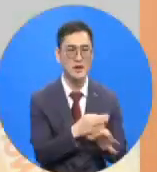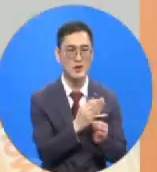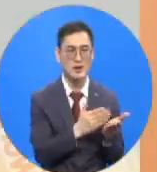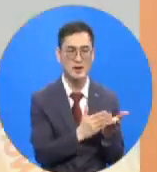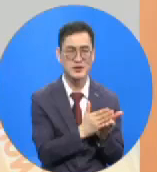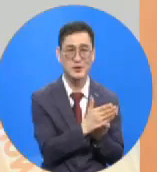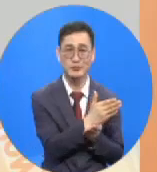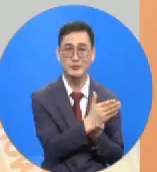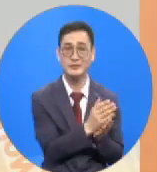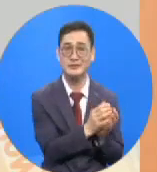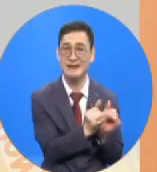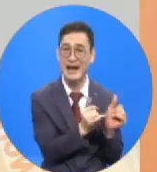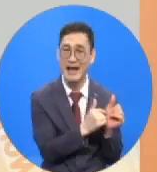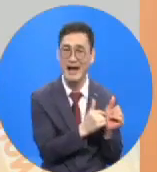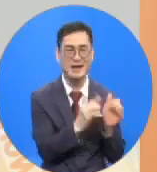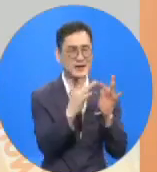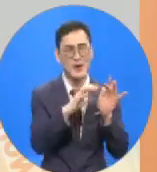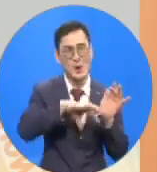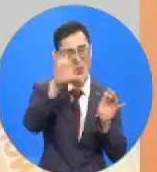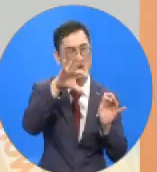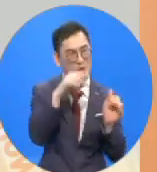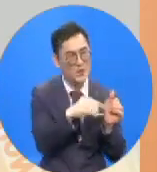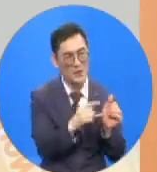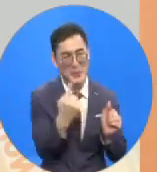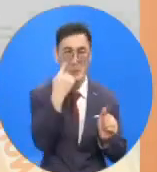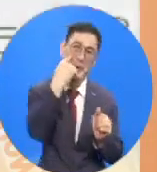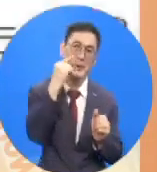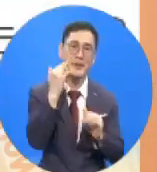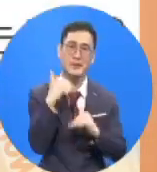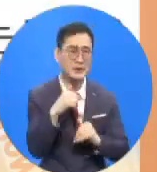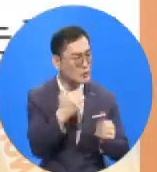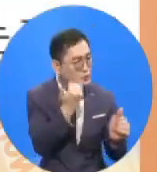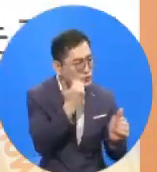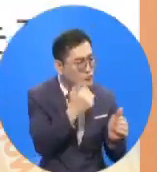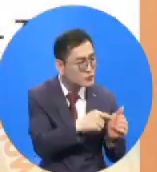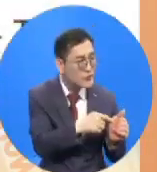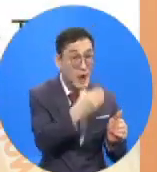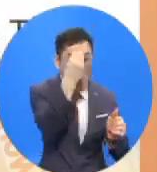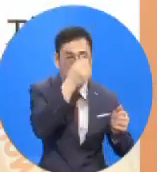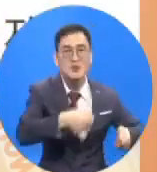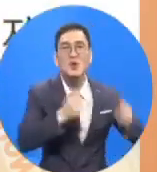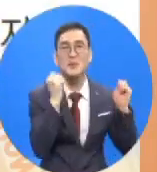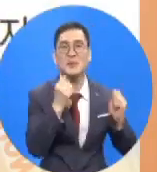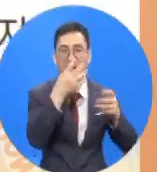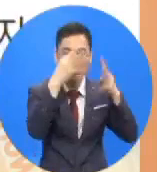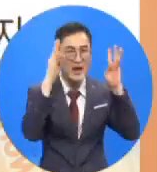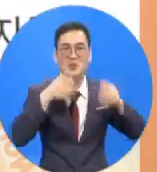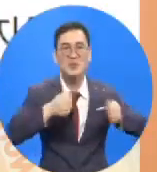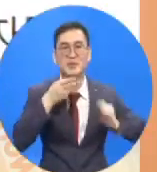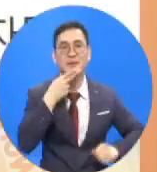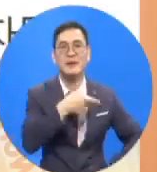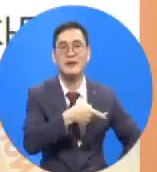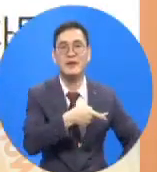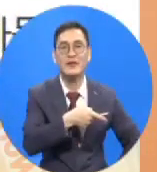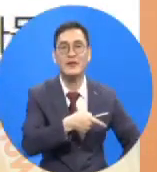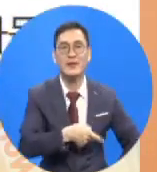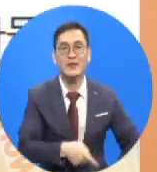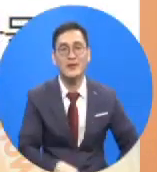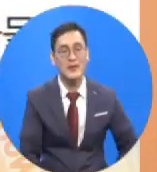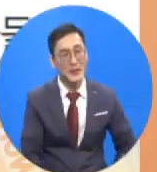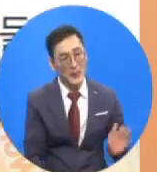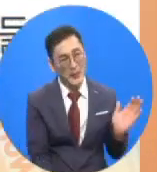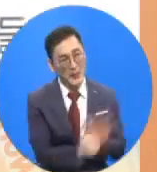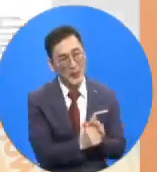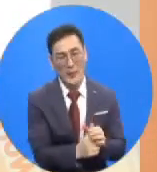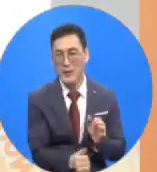알고 보니까 고졸 분이 그 글을 올려서 굉장히 그때 한번 어조 킹 하면 있었는데 그만큼 우리 사회에 대해서 정말 재야의 고수 있게